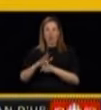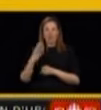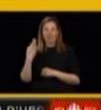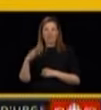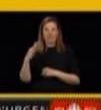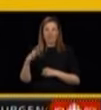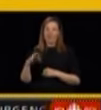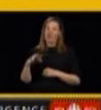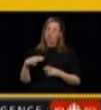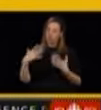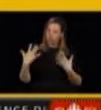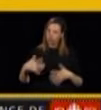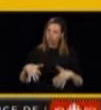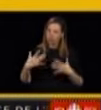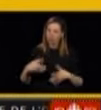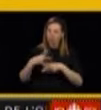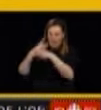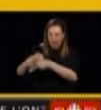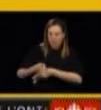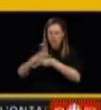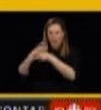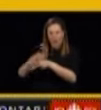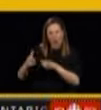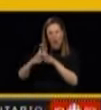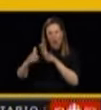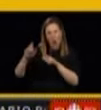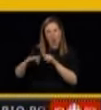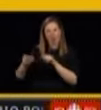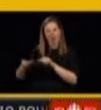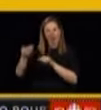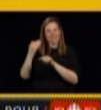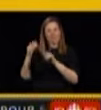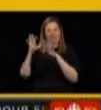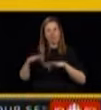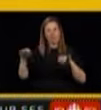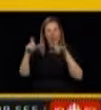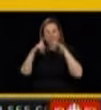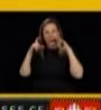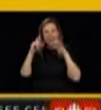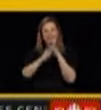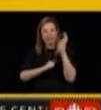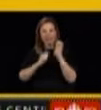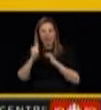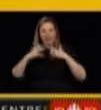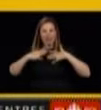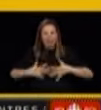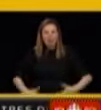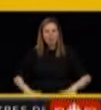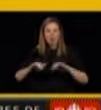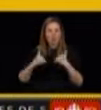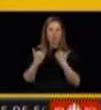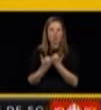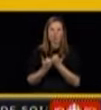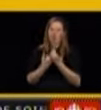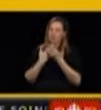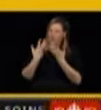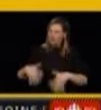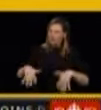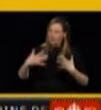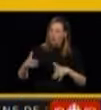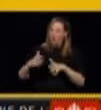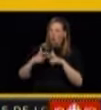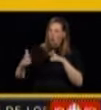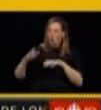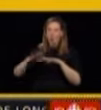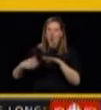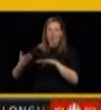davantage de temps pour s'occuper des personnes. Hein? Il faut mettre le matériel de protection, il faut l'enlever, il faut prendre plus de soins avec les personnes qui ont